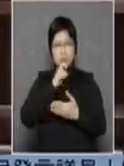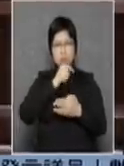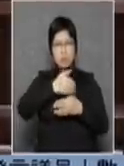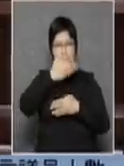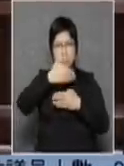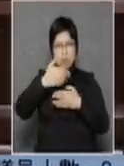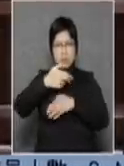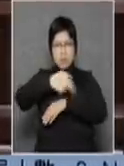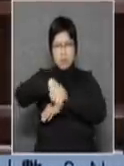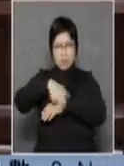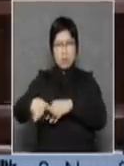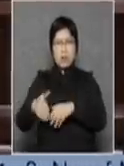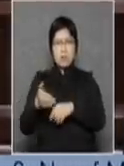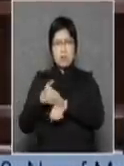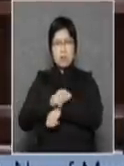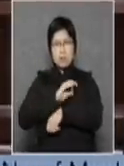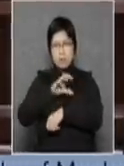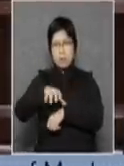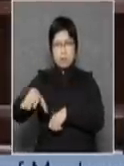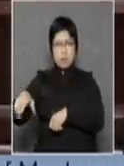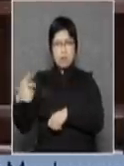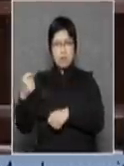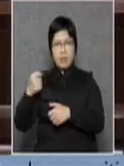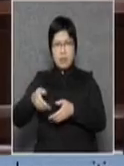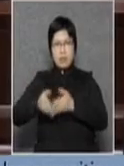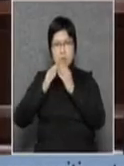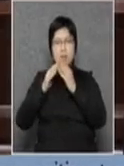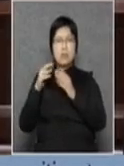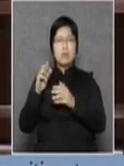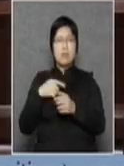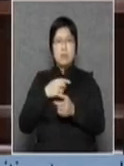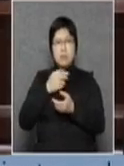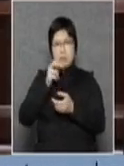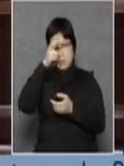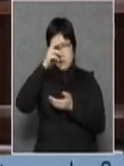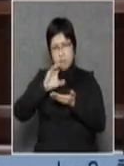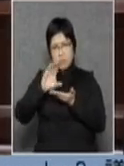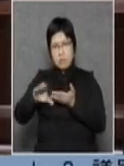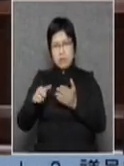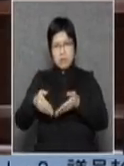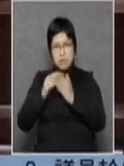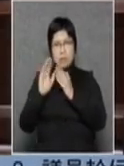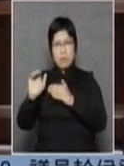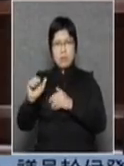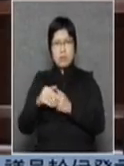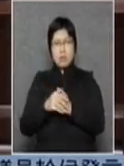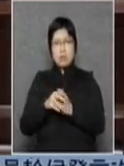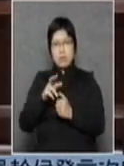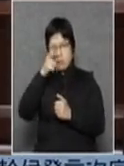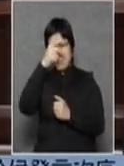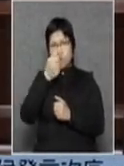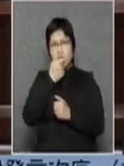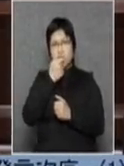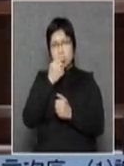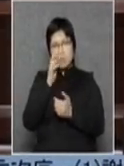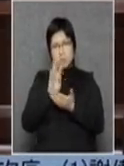和社區設施，可以立即用作興建資助房屋。只要政府願意，大概4年